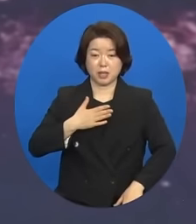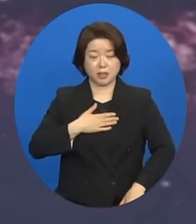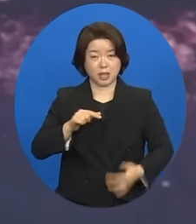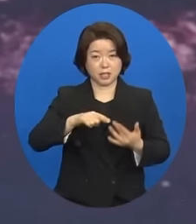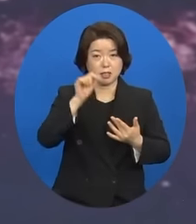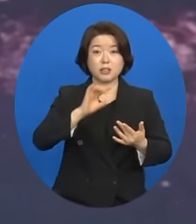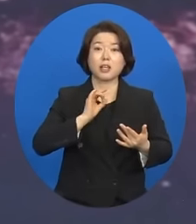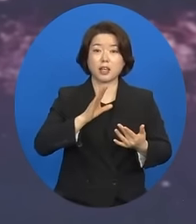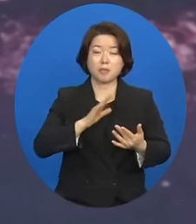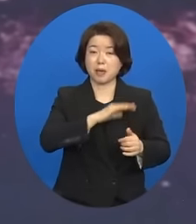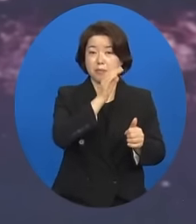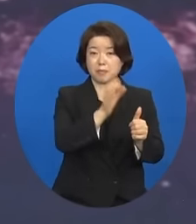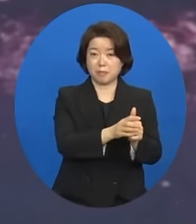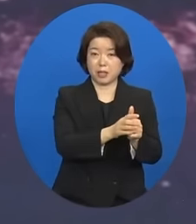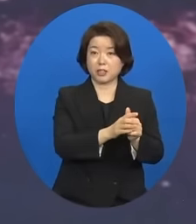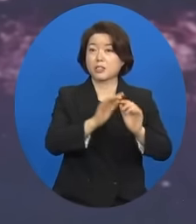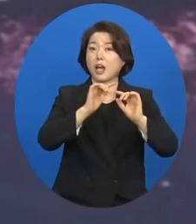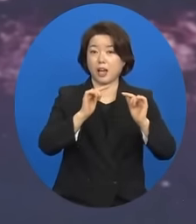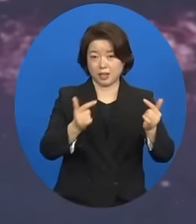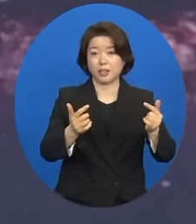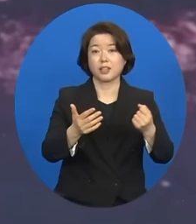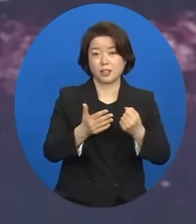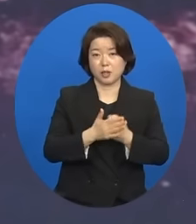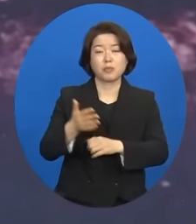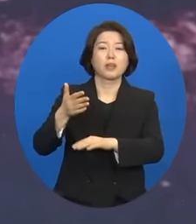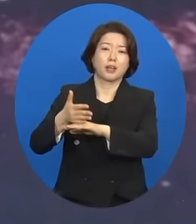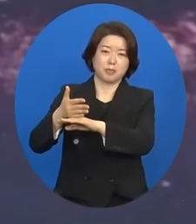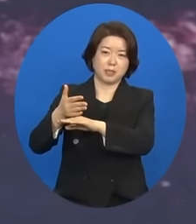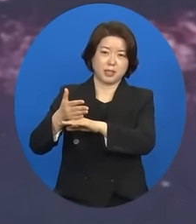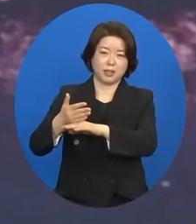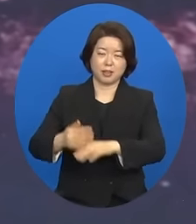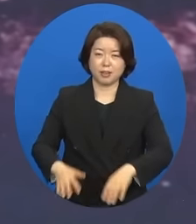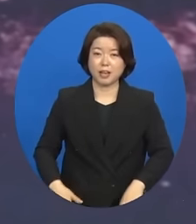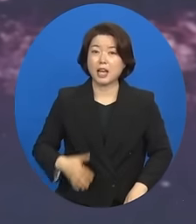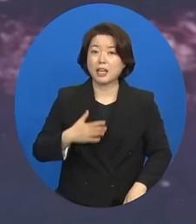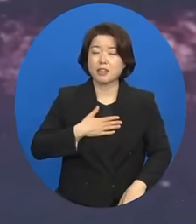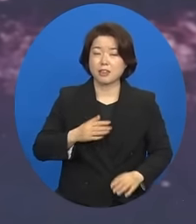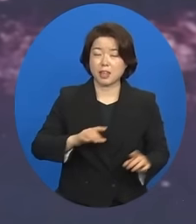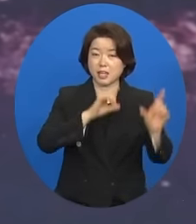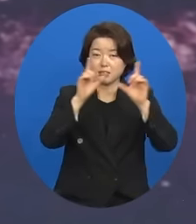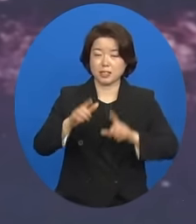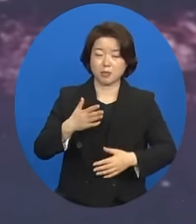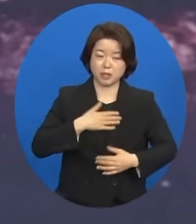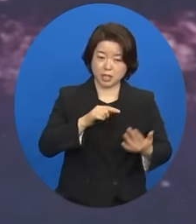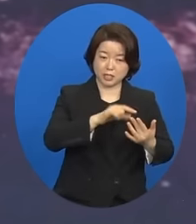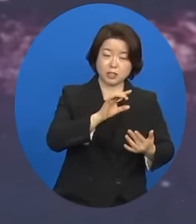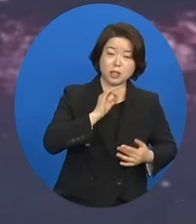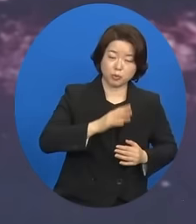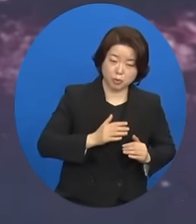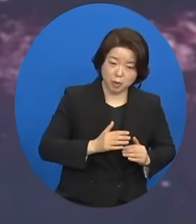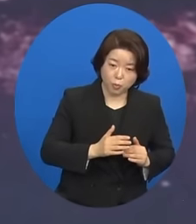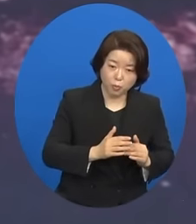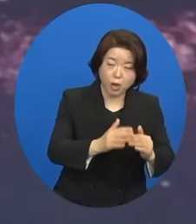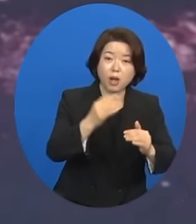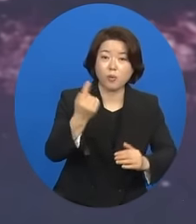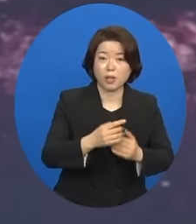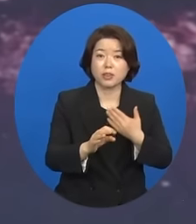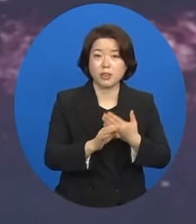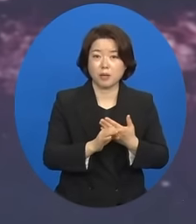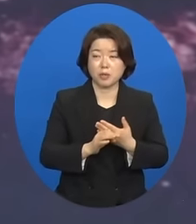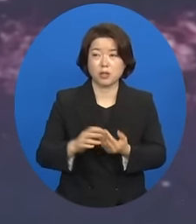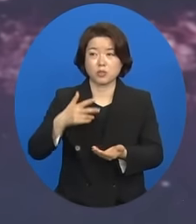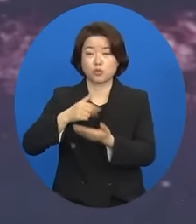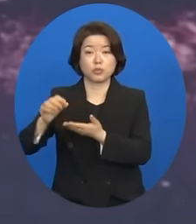선택에만 맡지 않으셨기 때문에 그래요 저의 삶 저의 선으로만 이어진 것이라면 는 결코 주님께